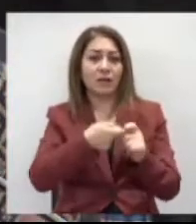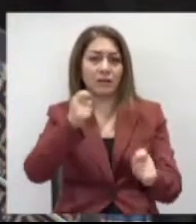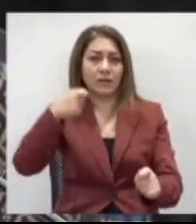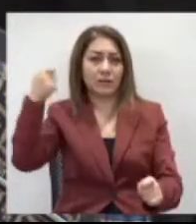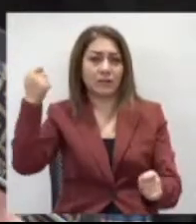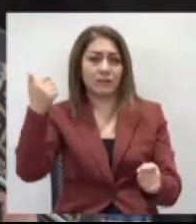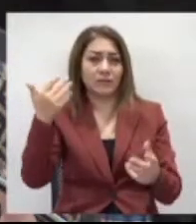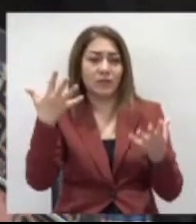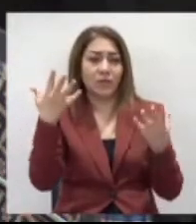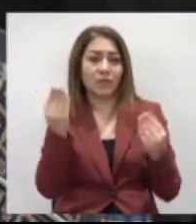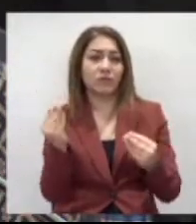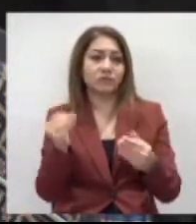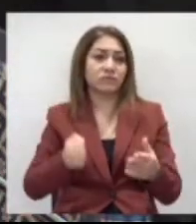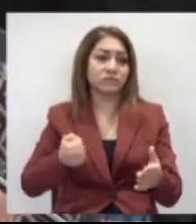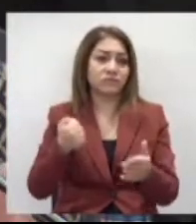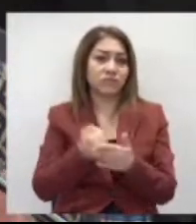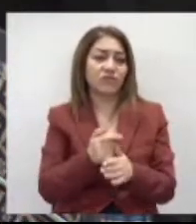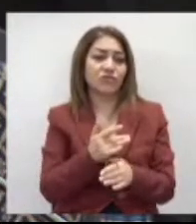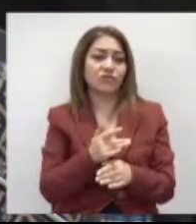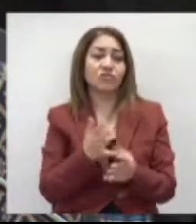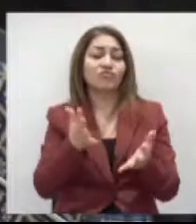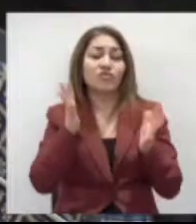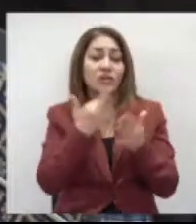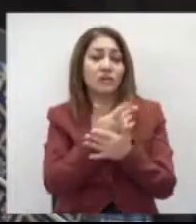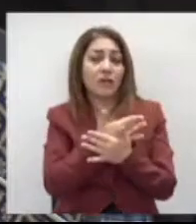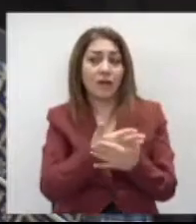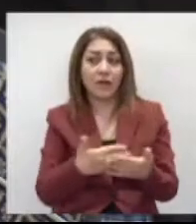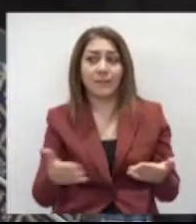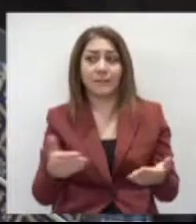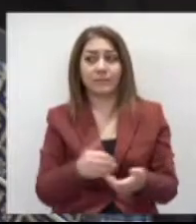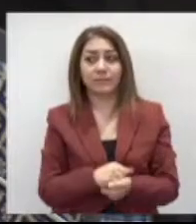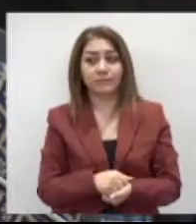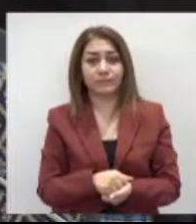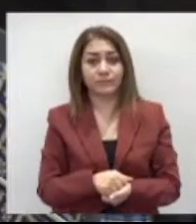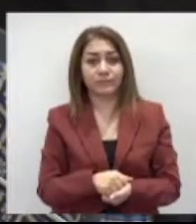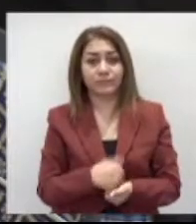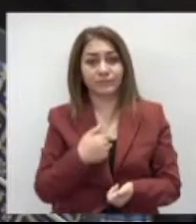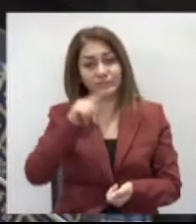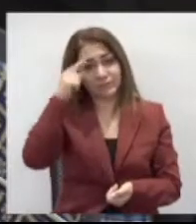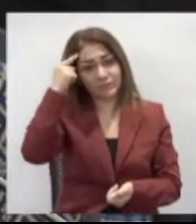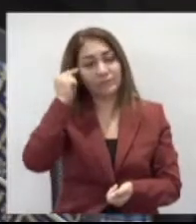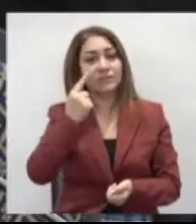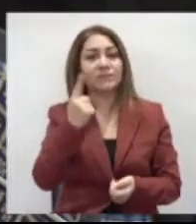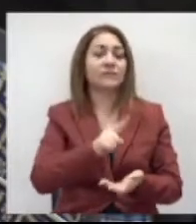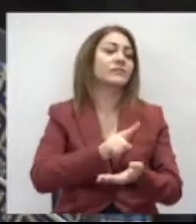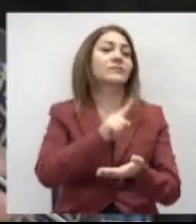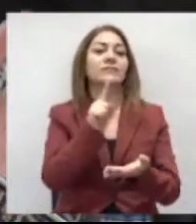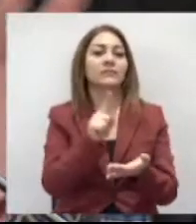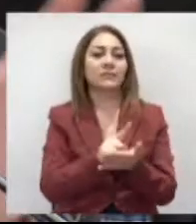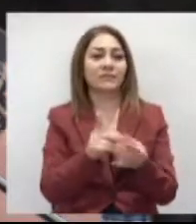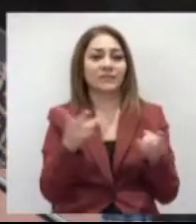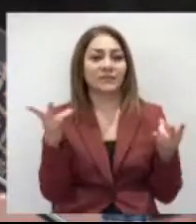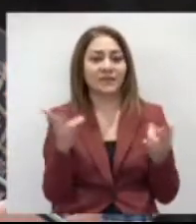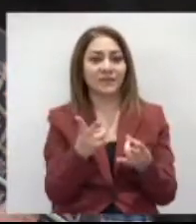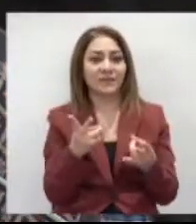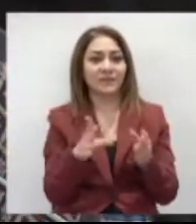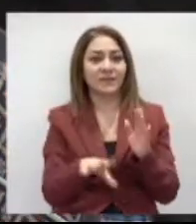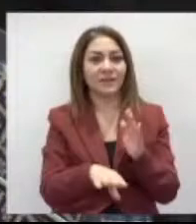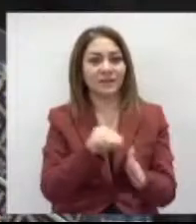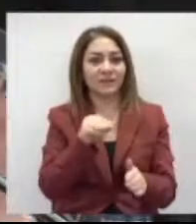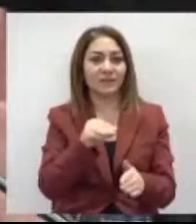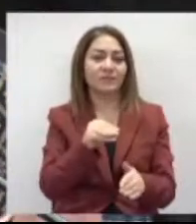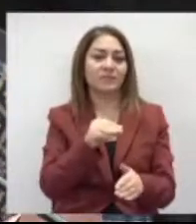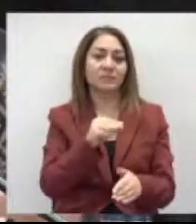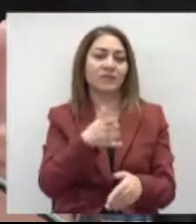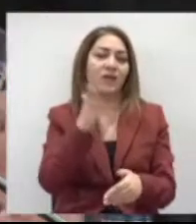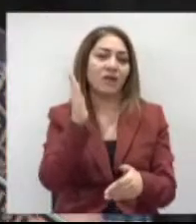մենք չհասցնենք օրը ավարտել, որովհետեւ իրոք դրանք բազմաթիվ են։ Հետևաբար ինձ թվում է առաջին հարցը ուղղակի պետքա